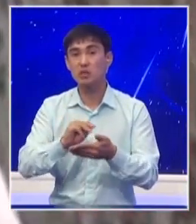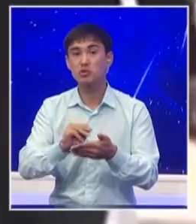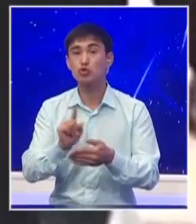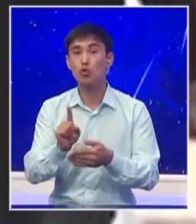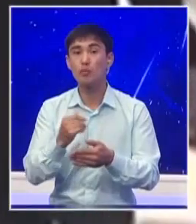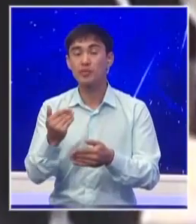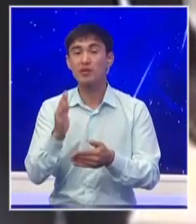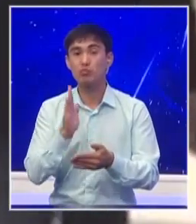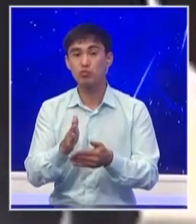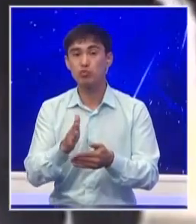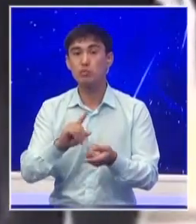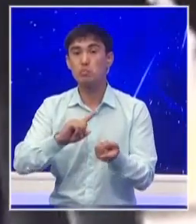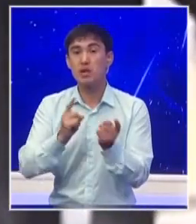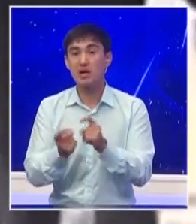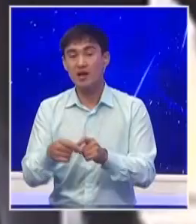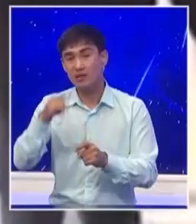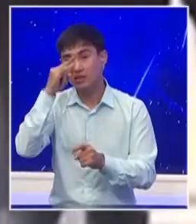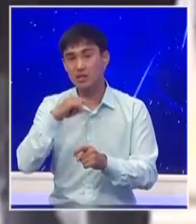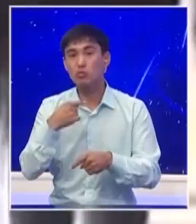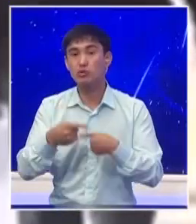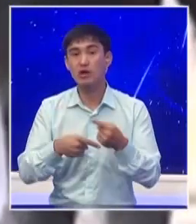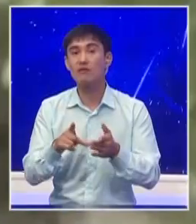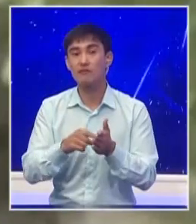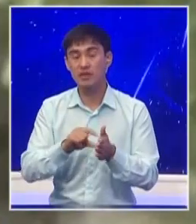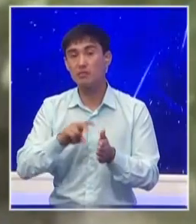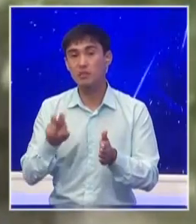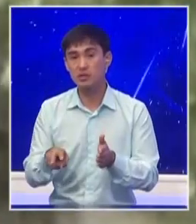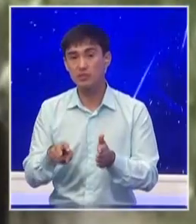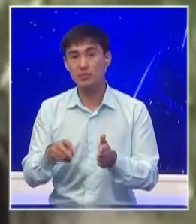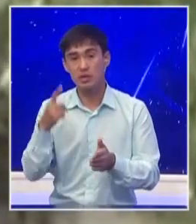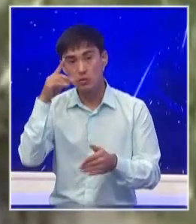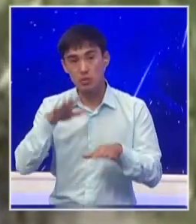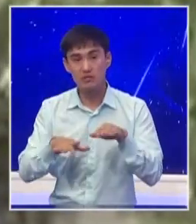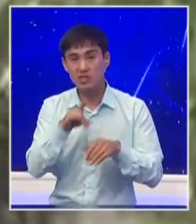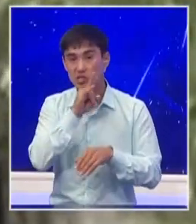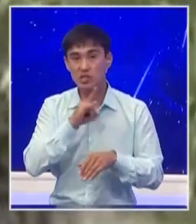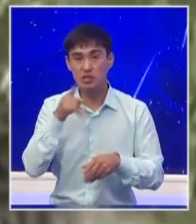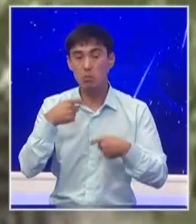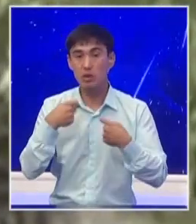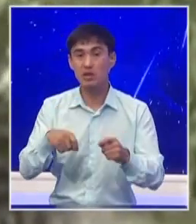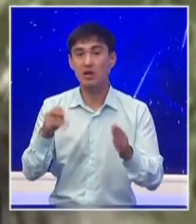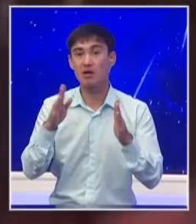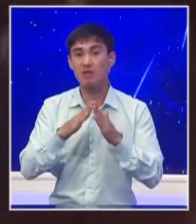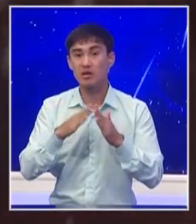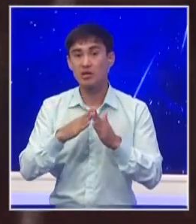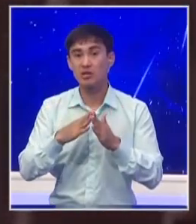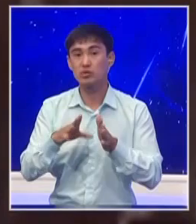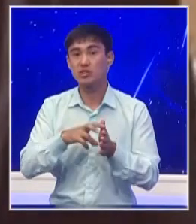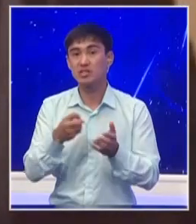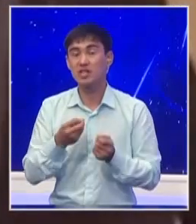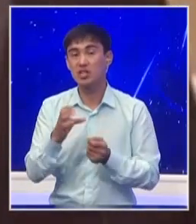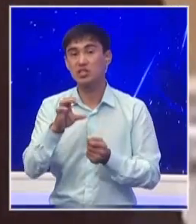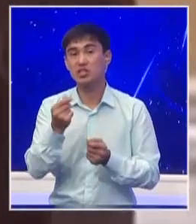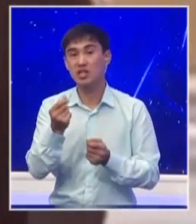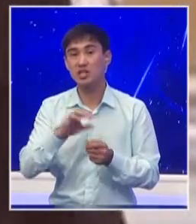что намеревается переехать в Казахстан после того, как выйдет на пенсию. Ничего не подозревающая женщина продала квартиру, сняла со счетов деньги